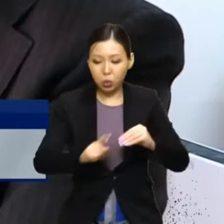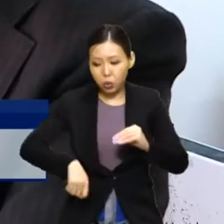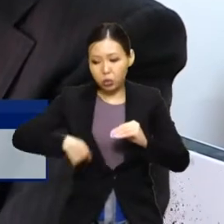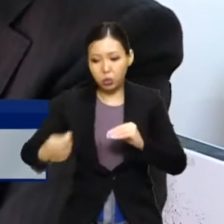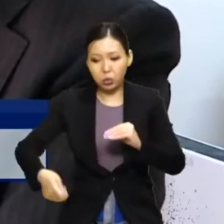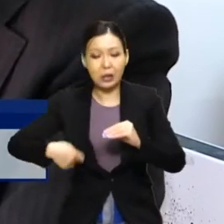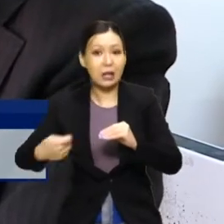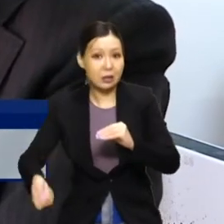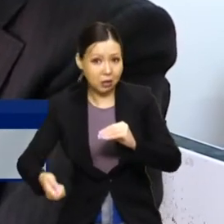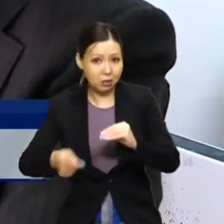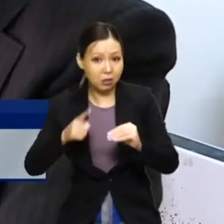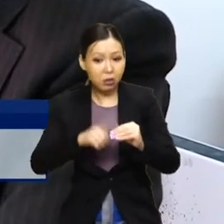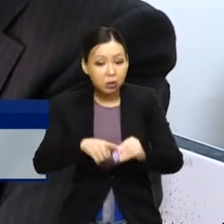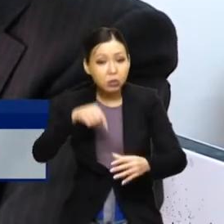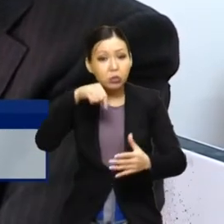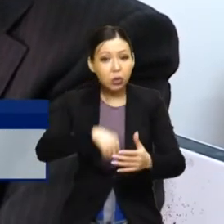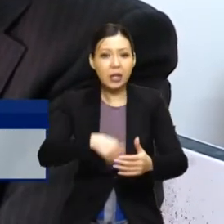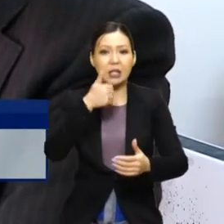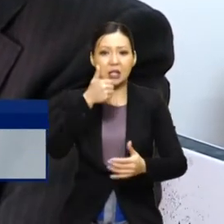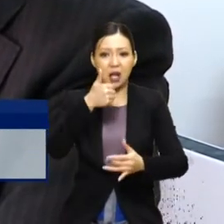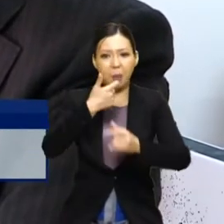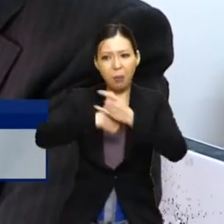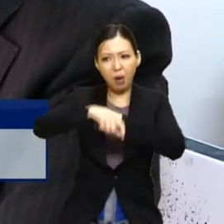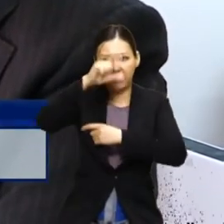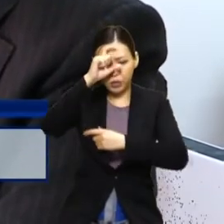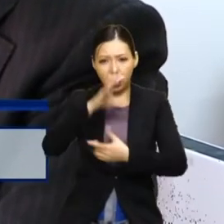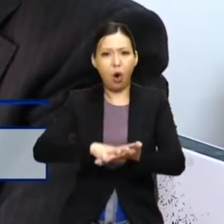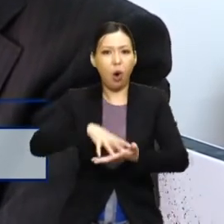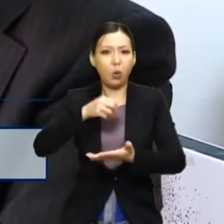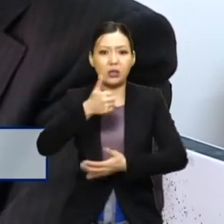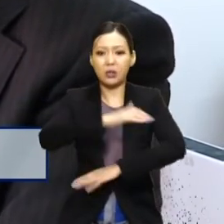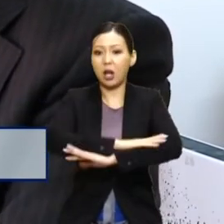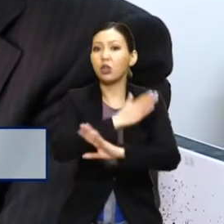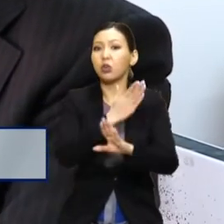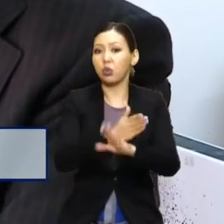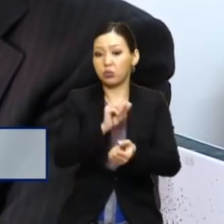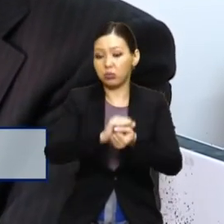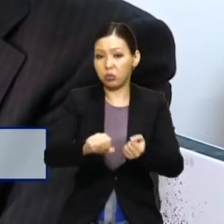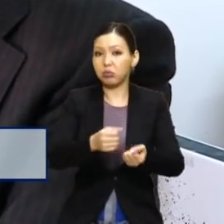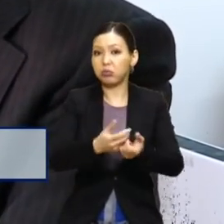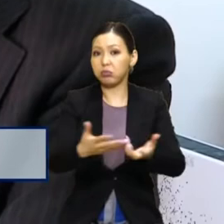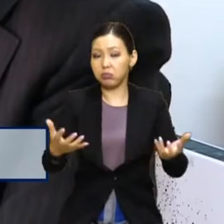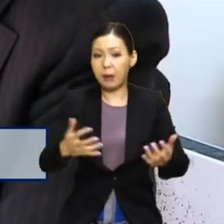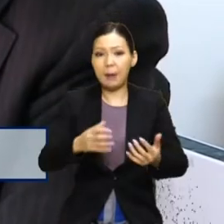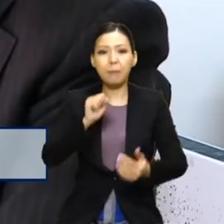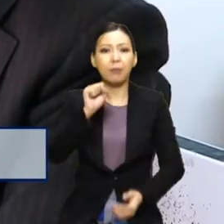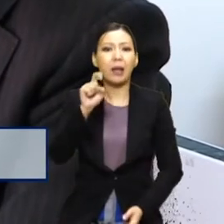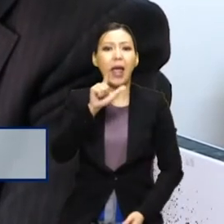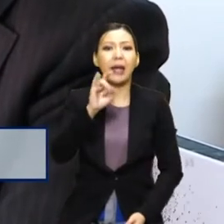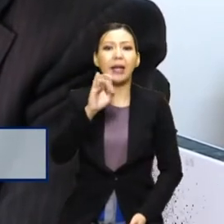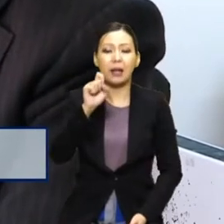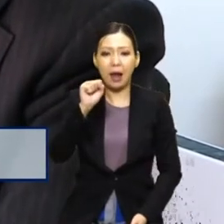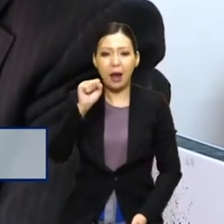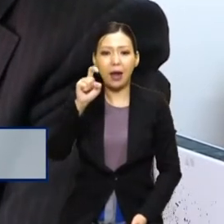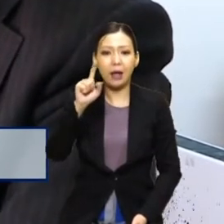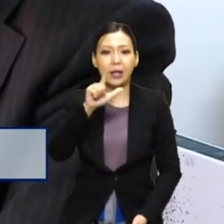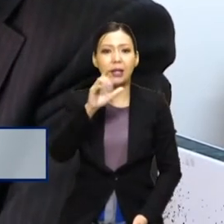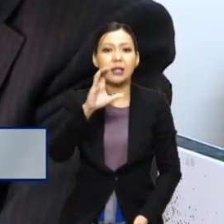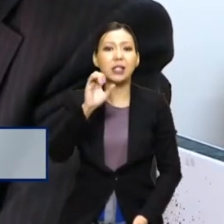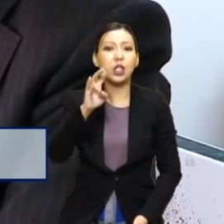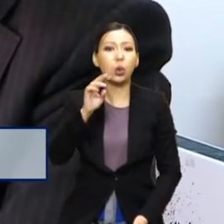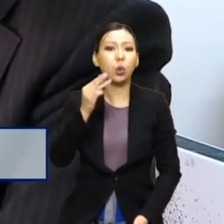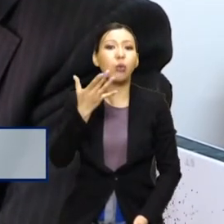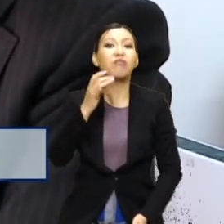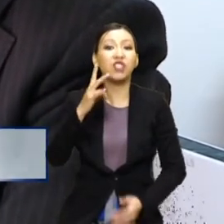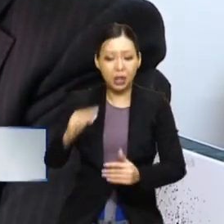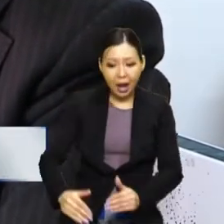энчнээс чи нөгөө сайн профессор сайн оюутнууд төрөх за дээрэс нь ихтэй сургуулиудын агшин төвшин сургалтыг бол маш